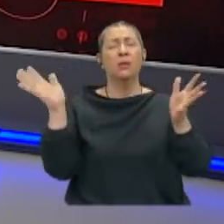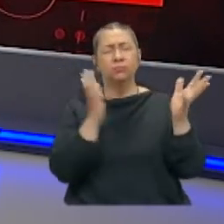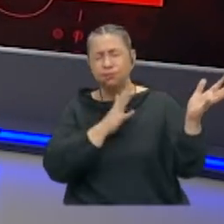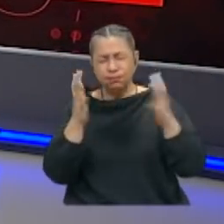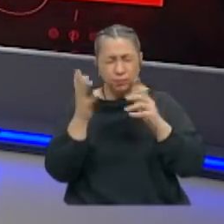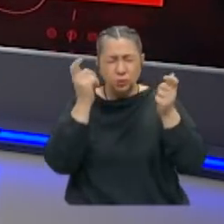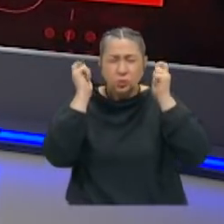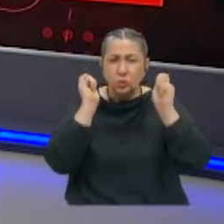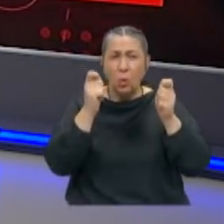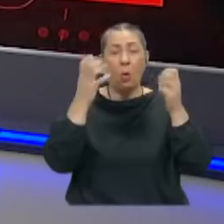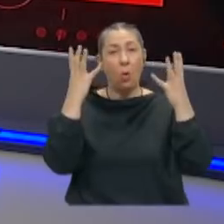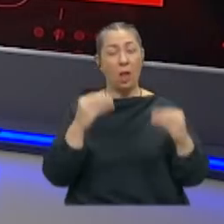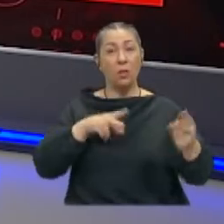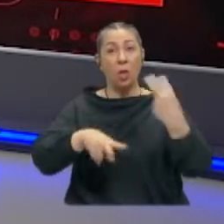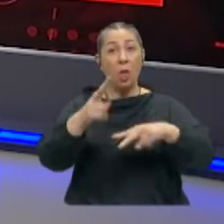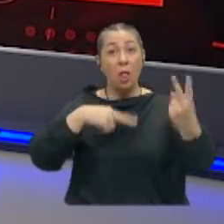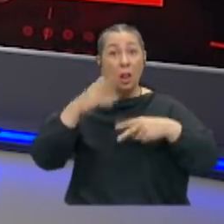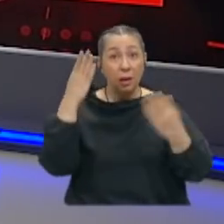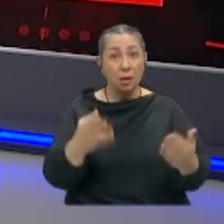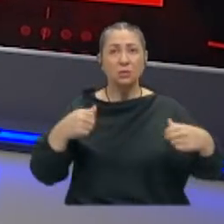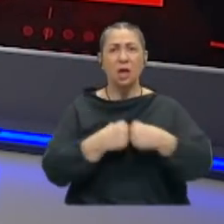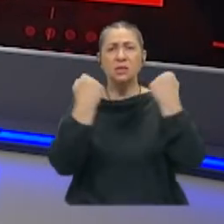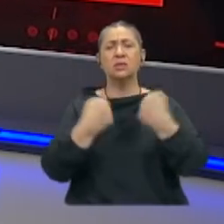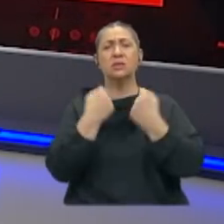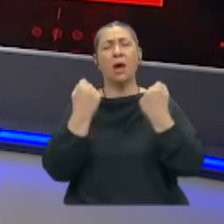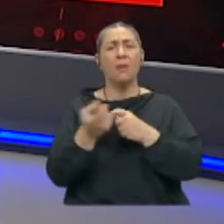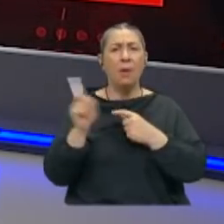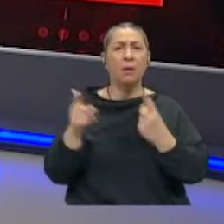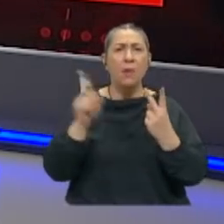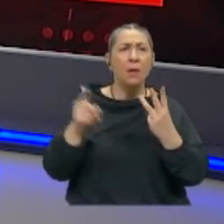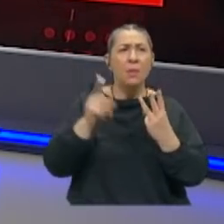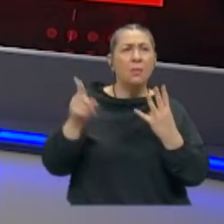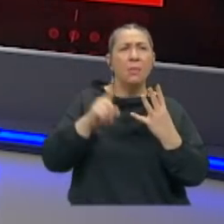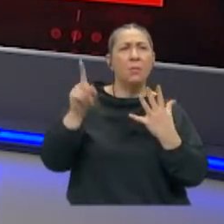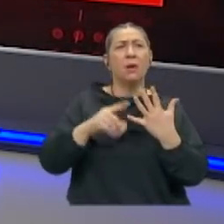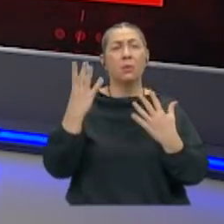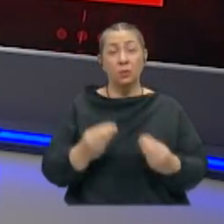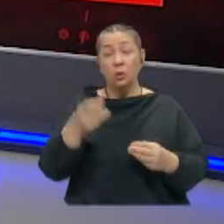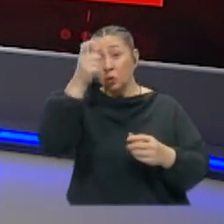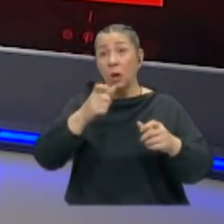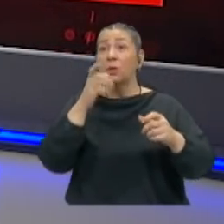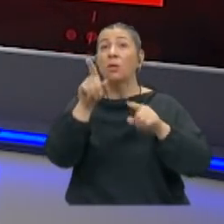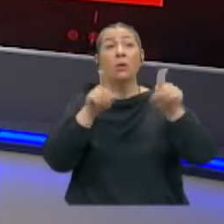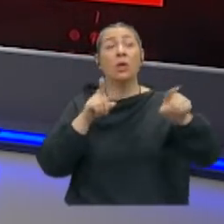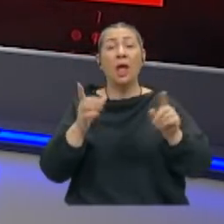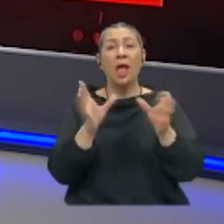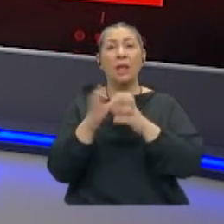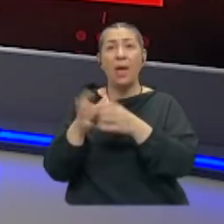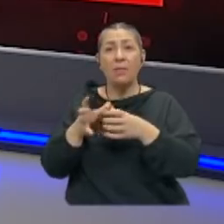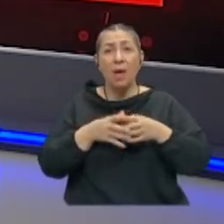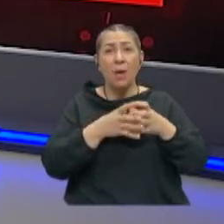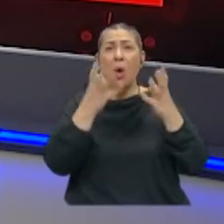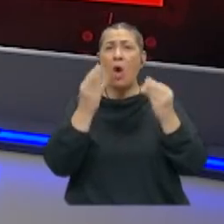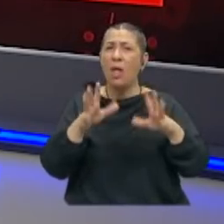yüzünden zorlu anların yaşandığı yollarda kazalarda peş peşe meydana geldi. Türkiye'nin dört bir yanında ekipler